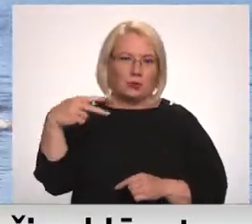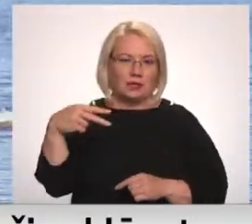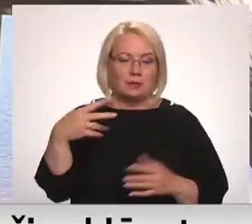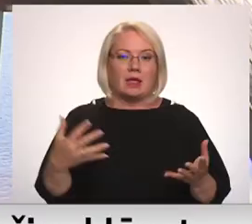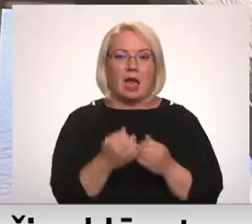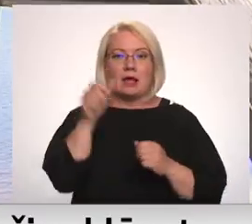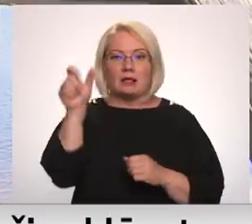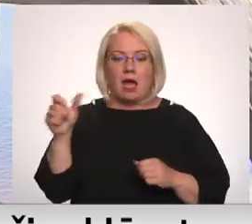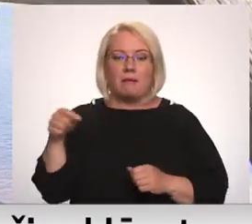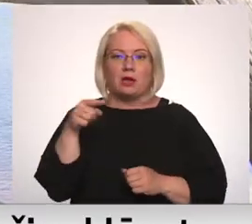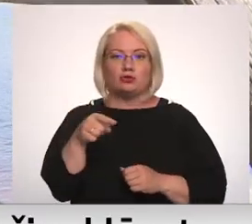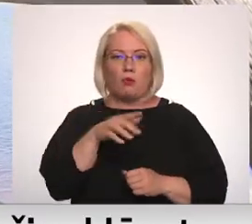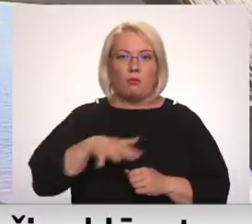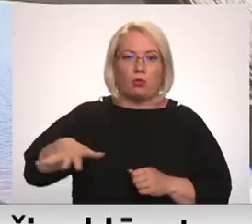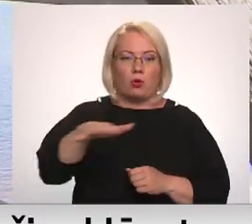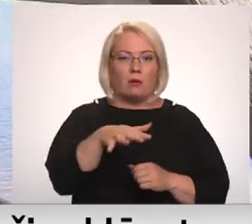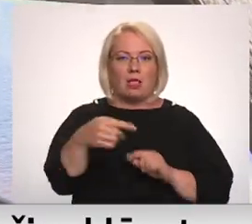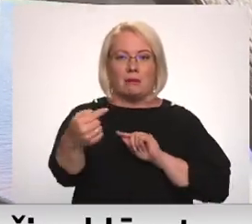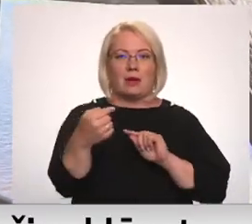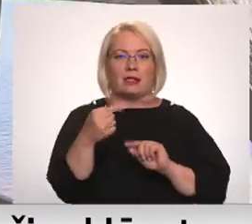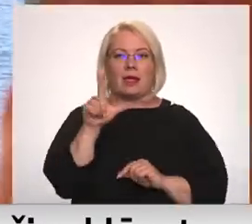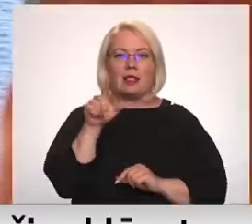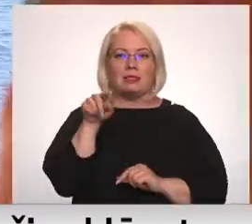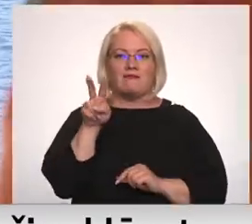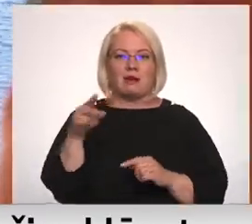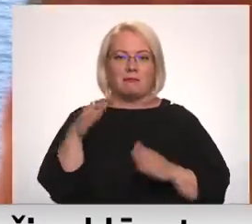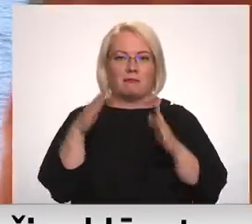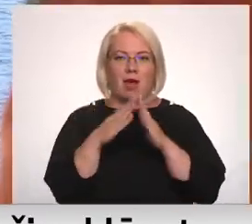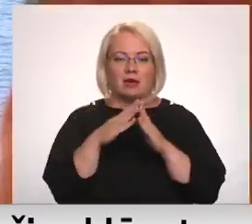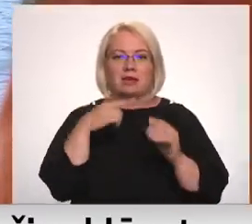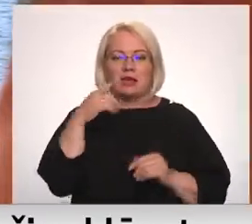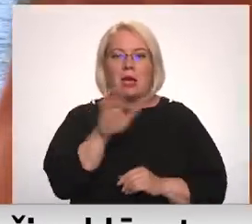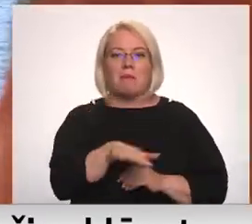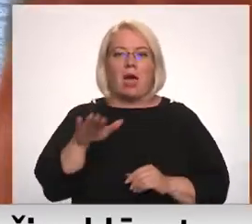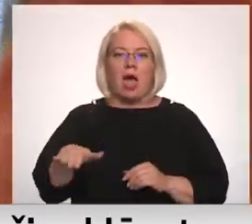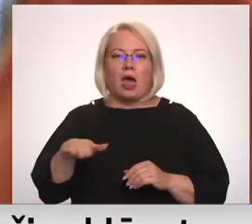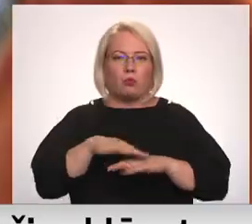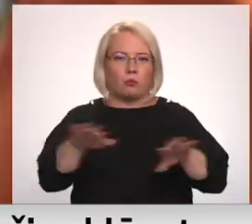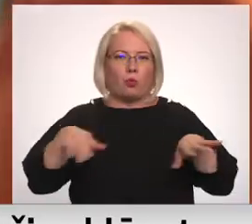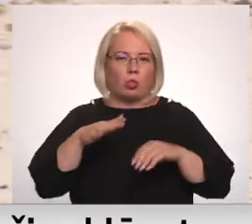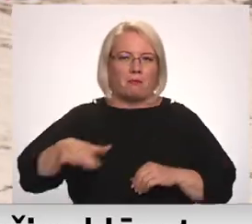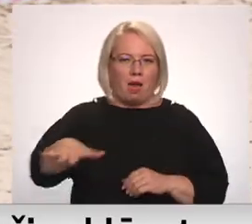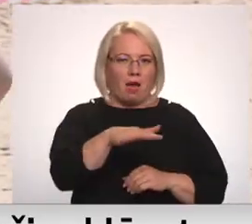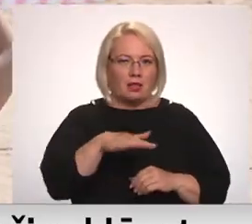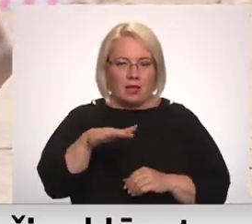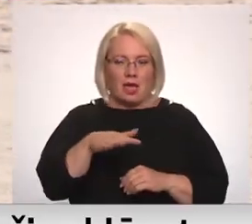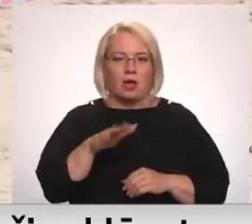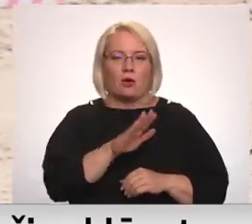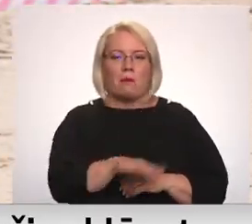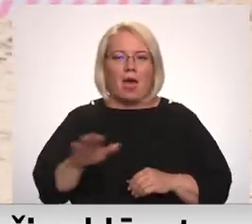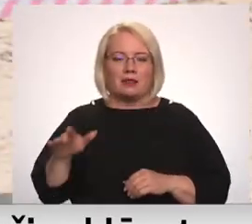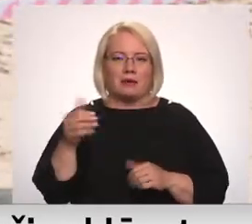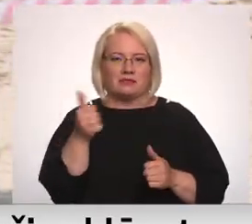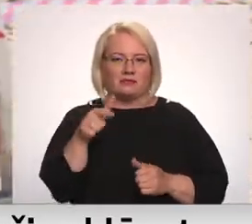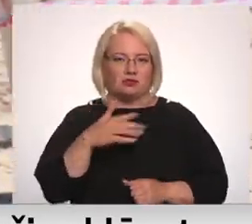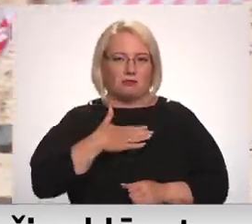Glābēji šo pludmali pretī LTV ēkai dēvē par bērnu pludmali, jo vietu iecienījuši vecāki ar maziem bērniem. Bet tieši mazie